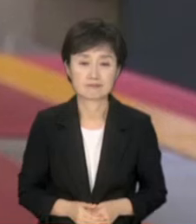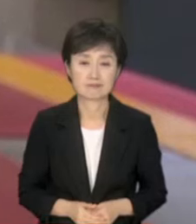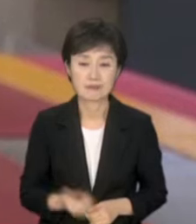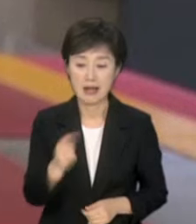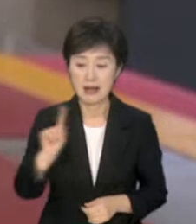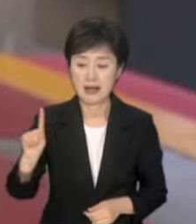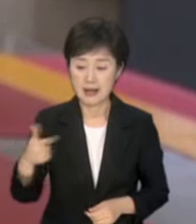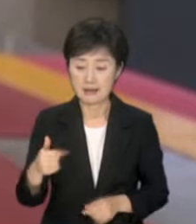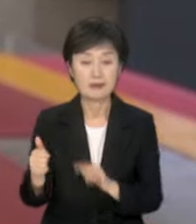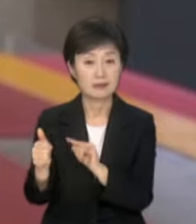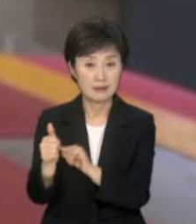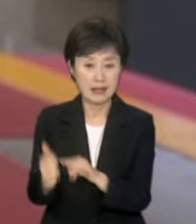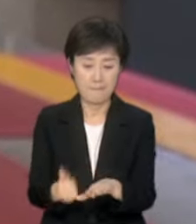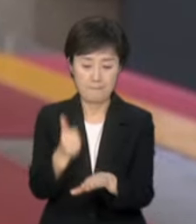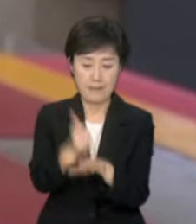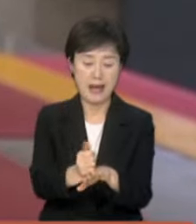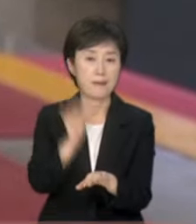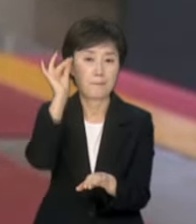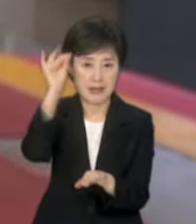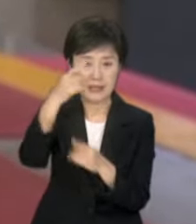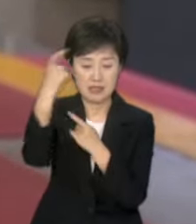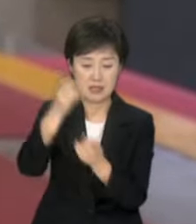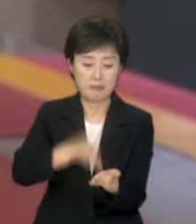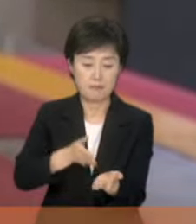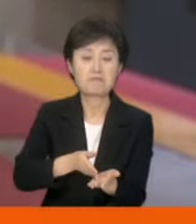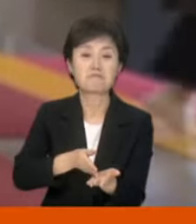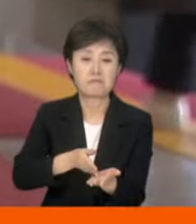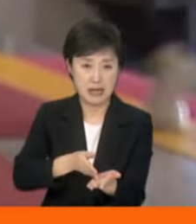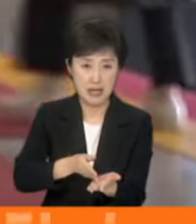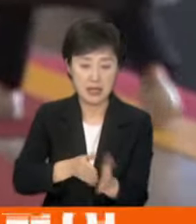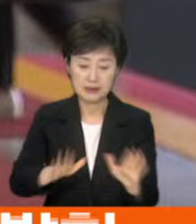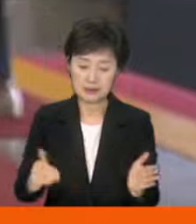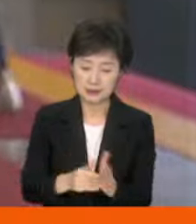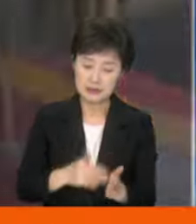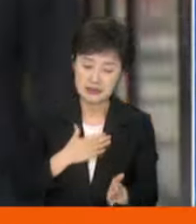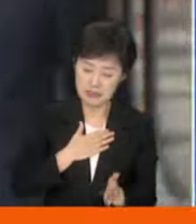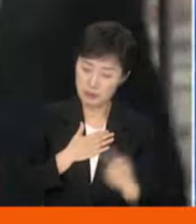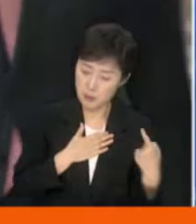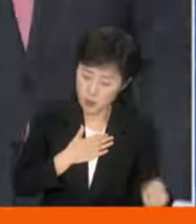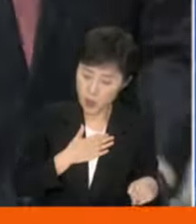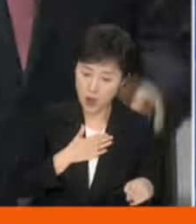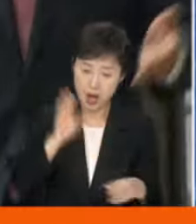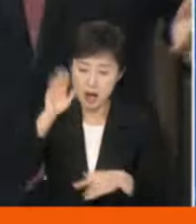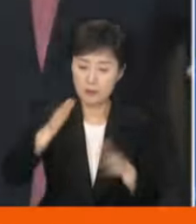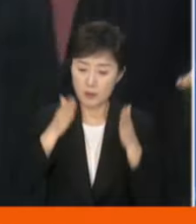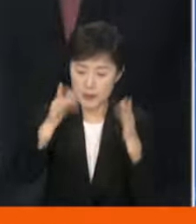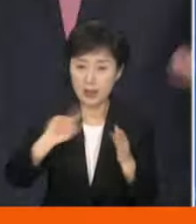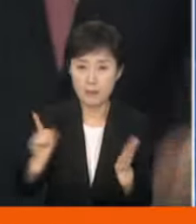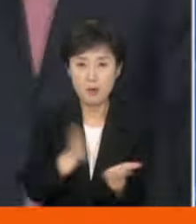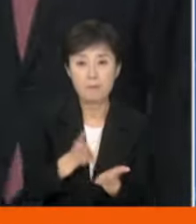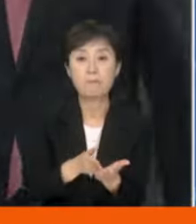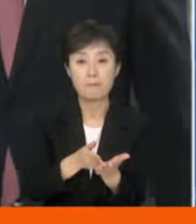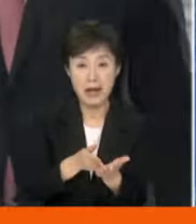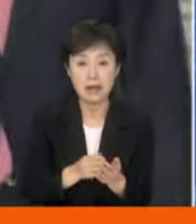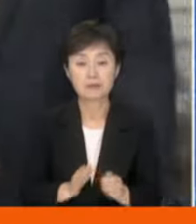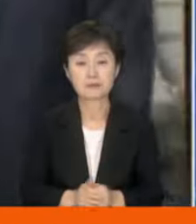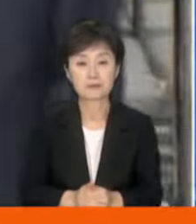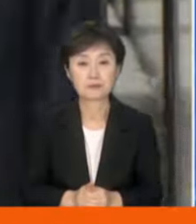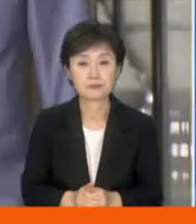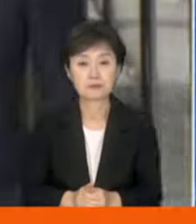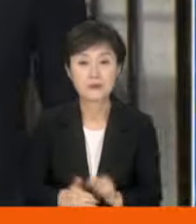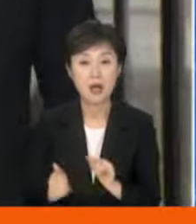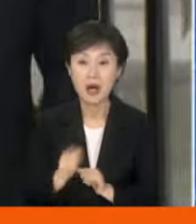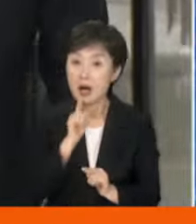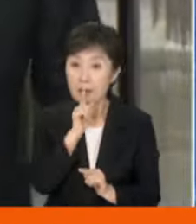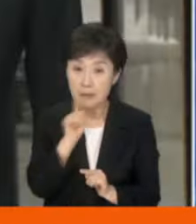네, 한동훈 대표가 취임 100일 기자회견을 진행하고 그동안의 소회와 앞으로 당을 이끌어갈 방향을 밝혔습니다. 한 대표가